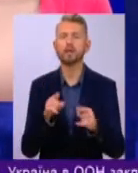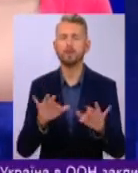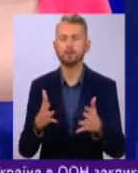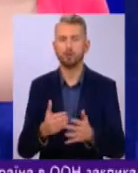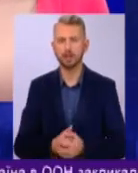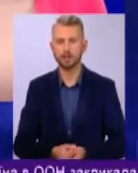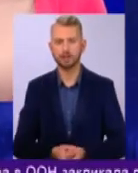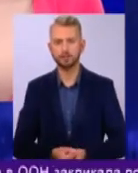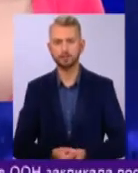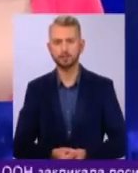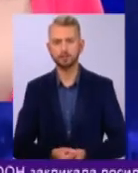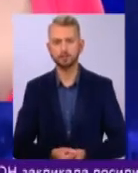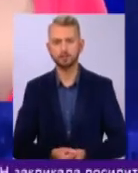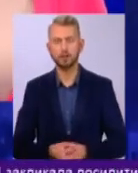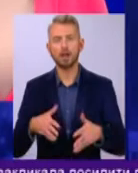відбувається.